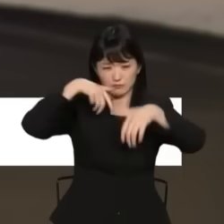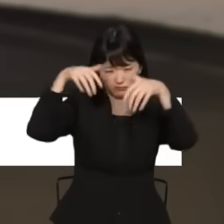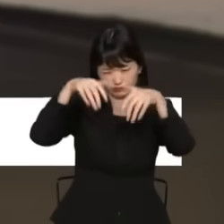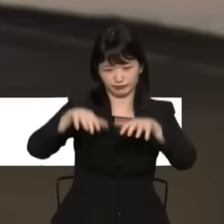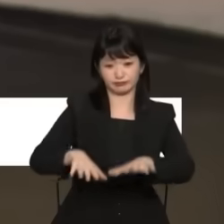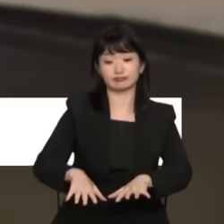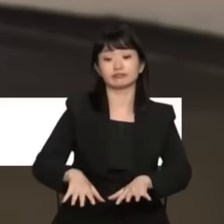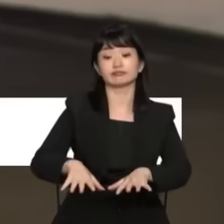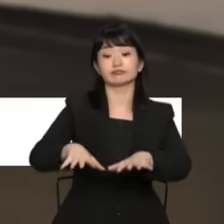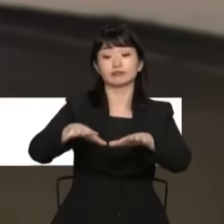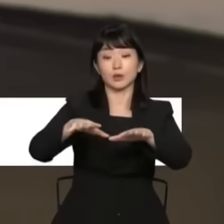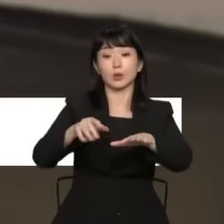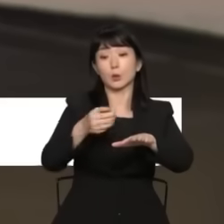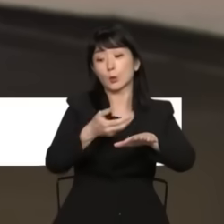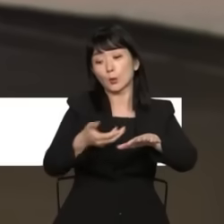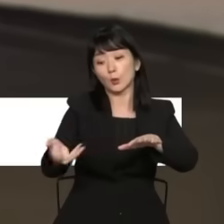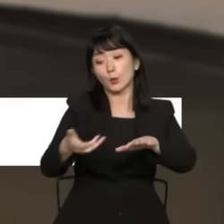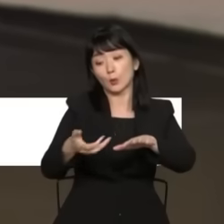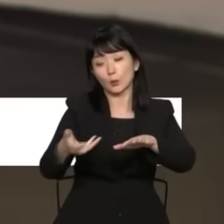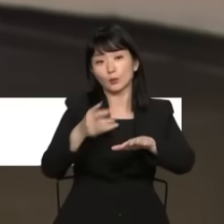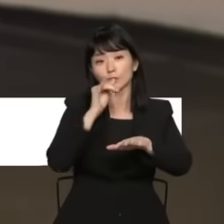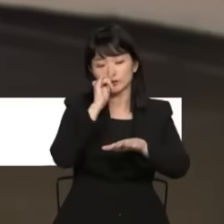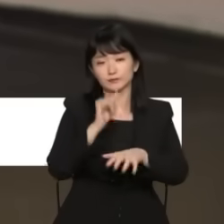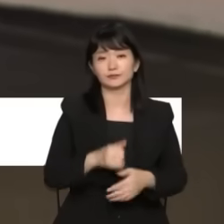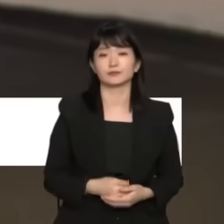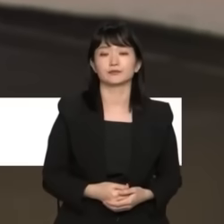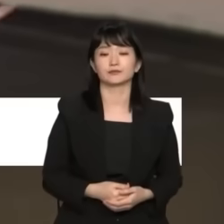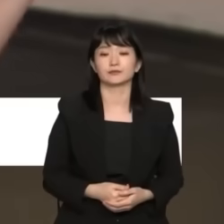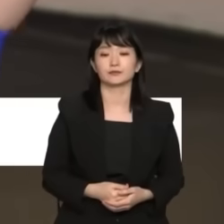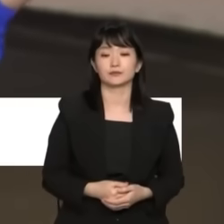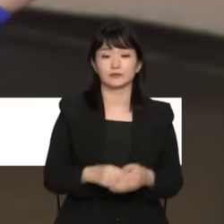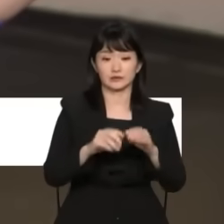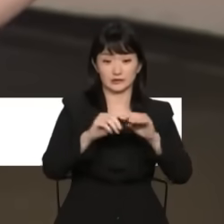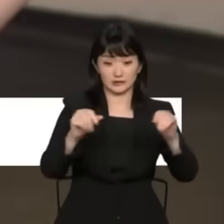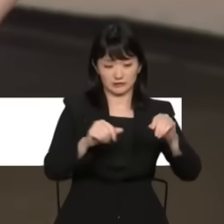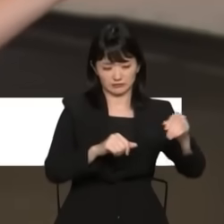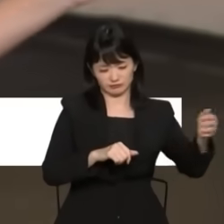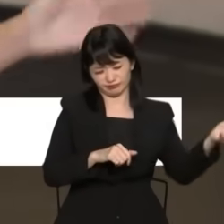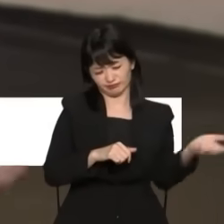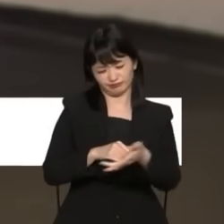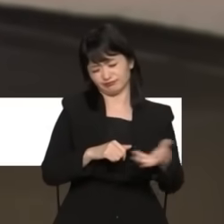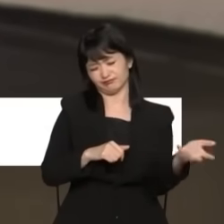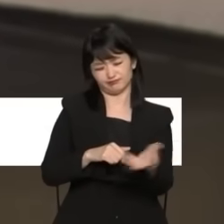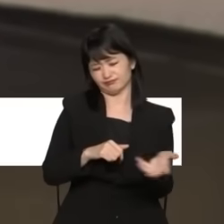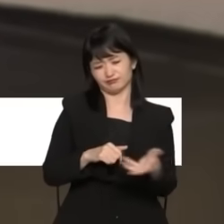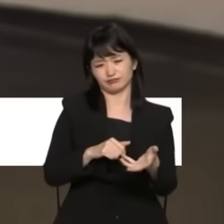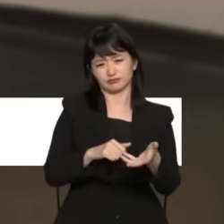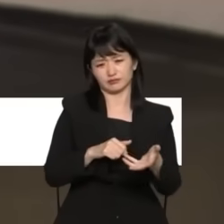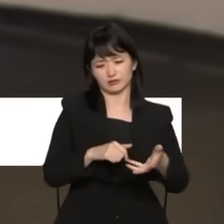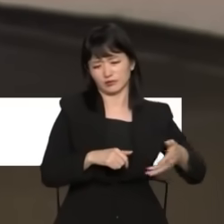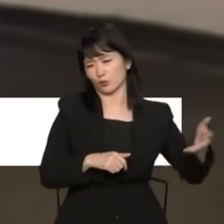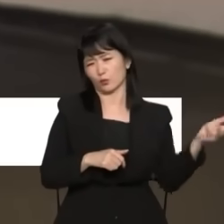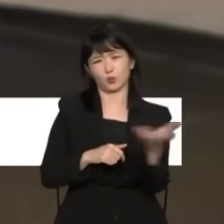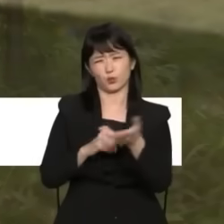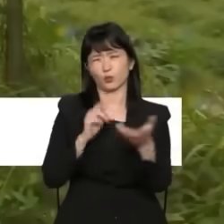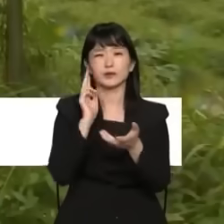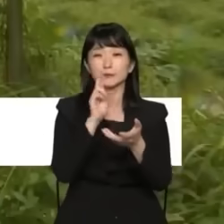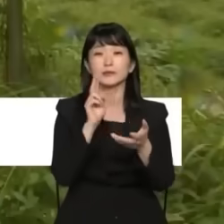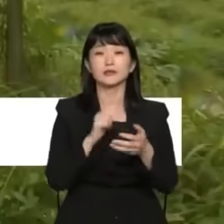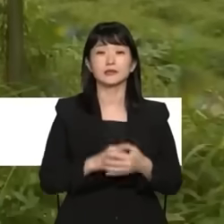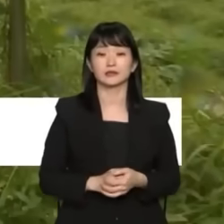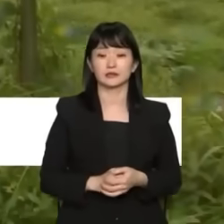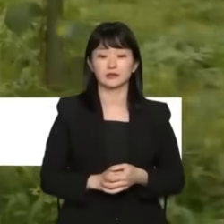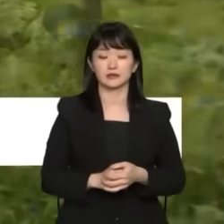물이 찼다가 조금씩 빠지고 있는 상황입니다. 흙탕물이 흐르고 있는데 물살도 굉장히 거세고요. 또